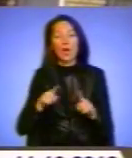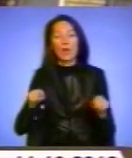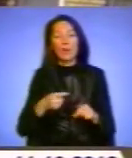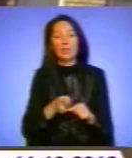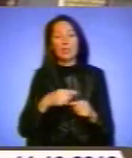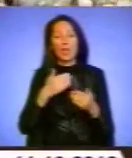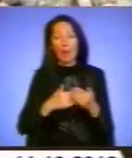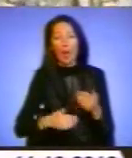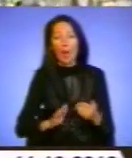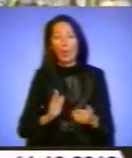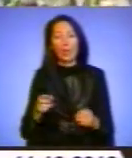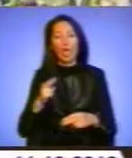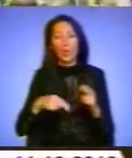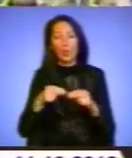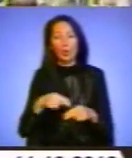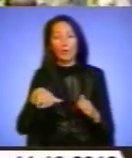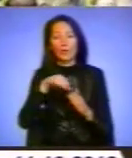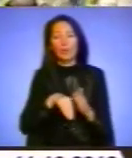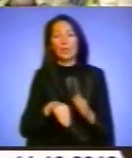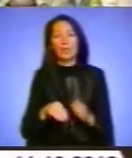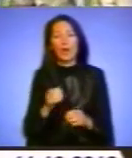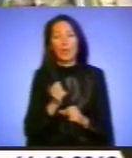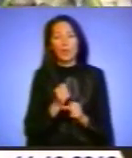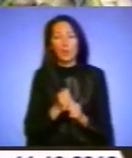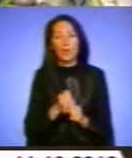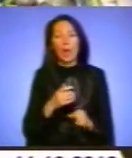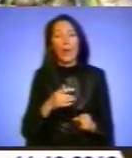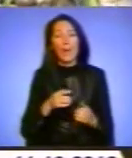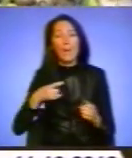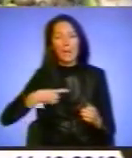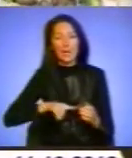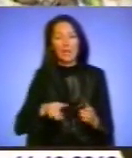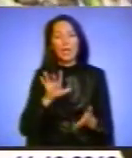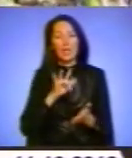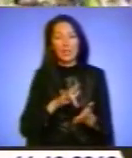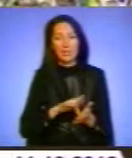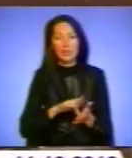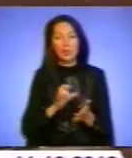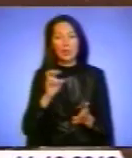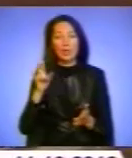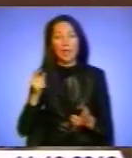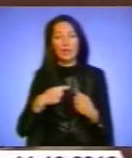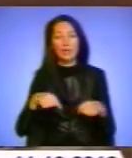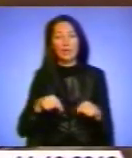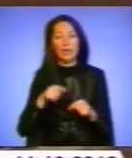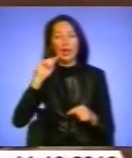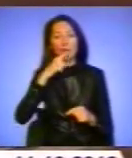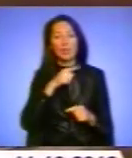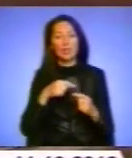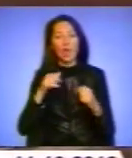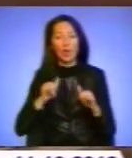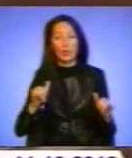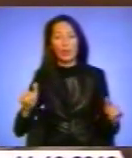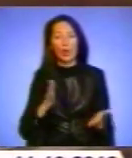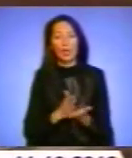буде побудовано і введено в експлуатацію перинатальний центр. Саме соціальна сфера, а також економічний розвиток, за словами президента, нині є